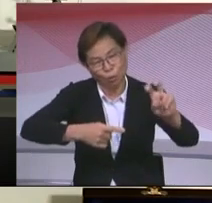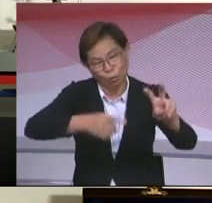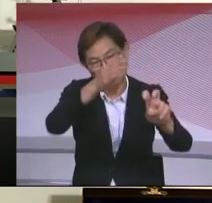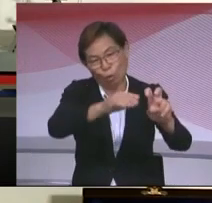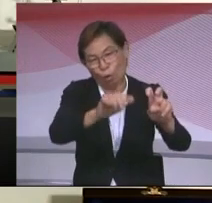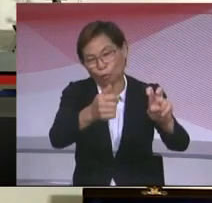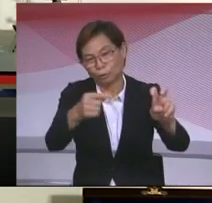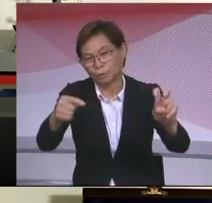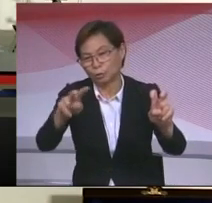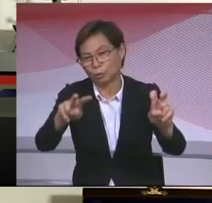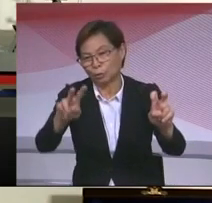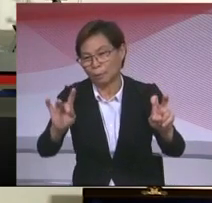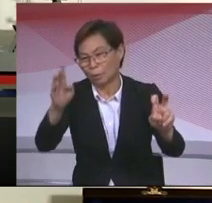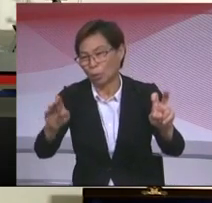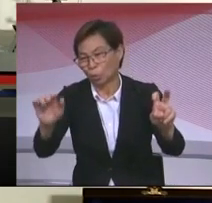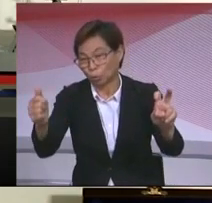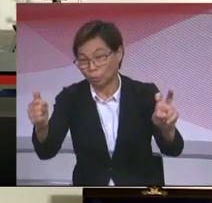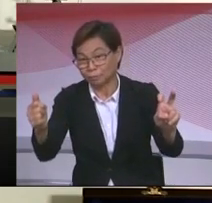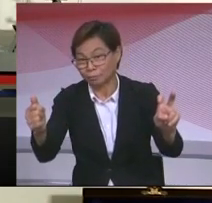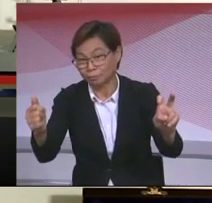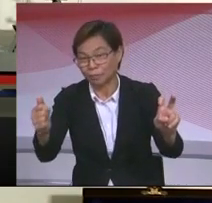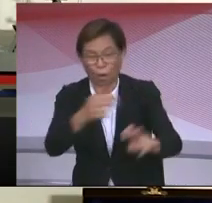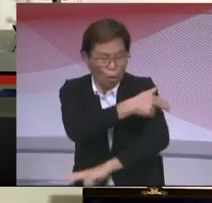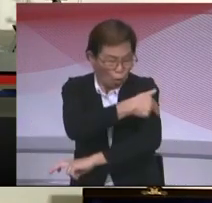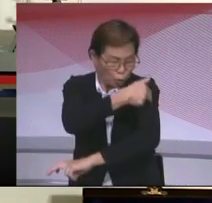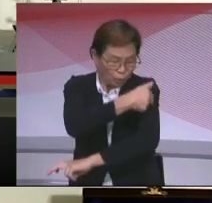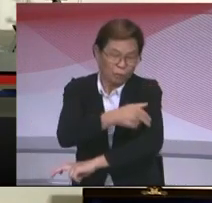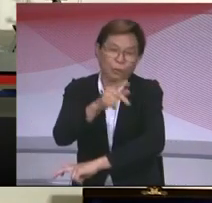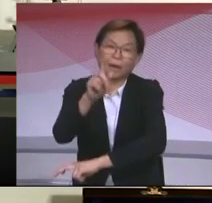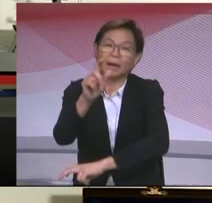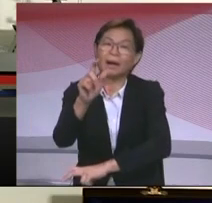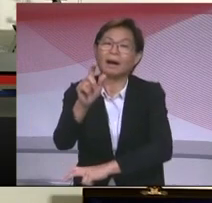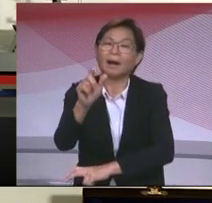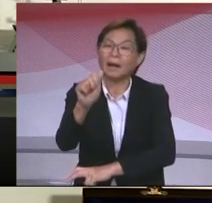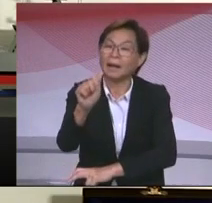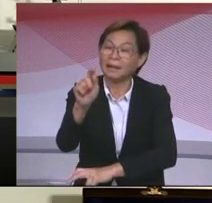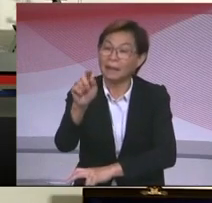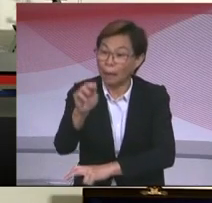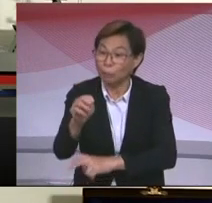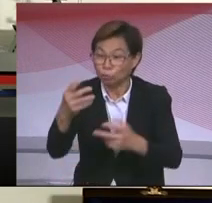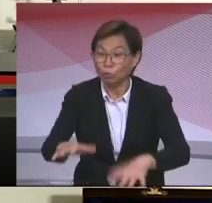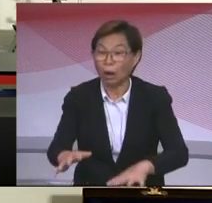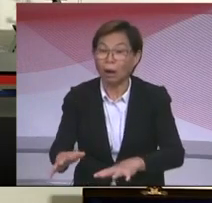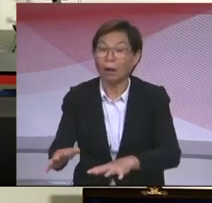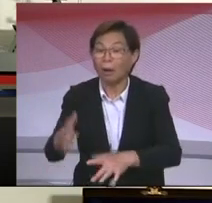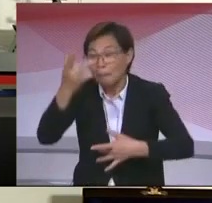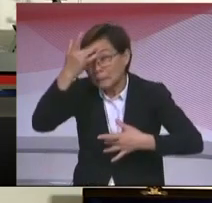sehingga 28 Oktober 2020, Hospital Medan ATM telah menerima